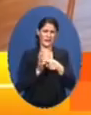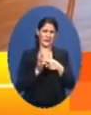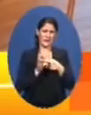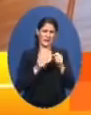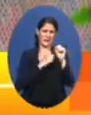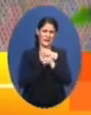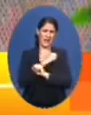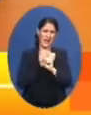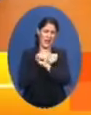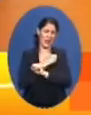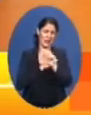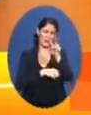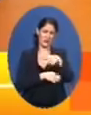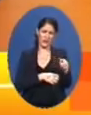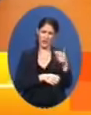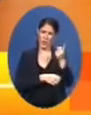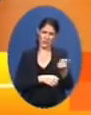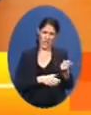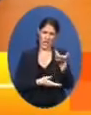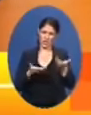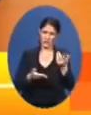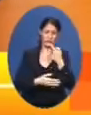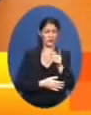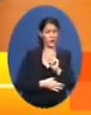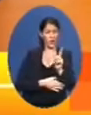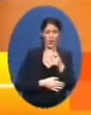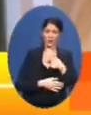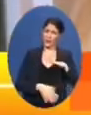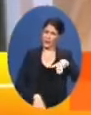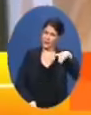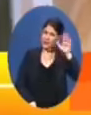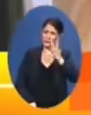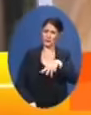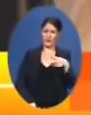מה להשוות אותה להשכלה במקומות אחרים. זה לא נכון, אני גדלתי